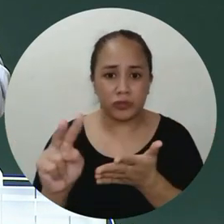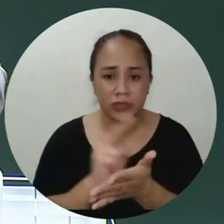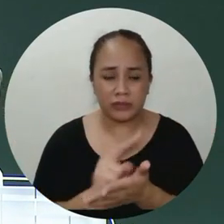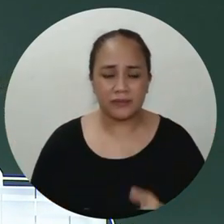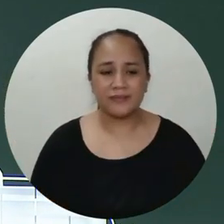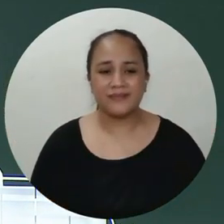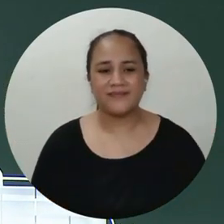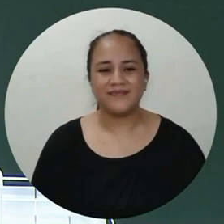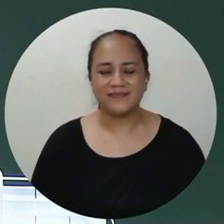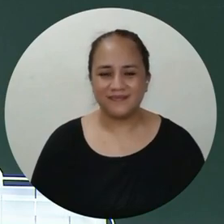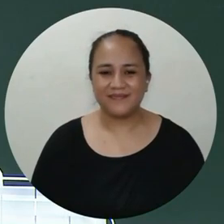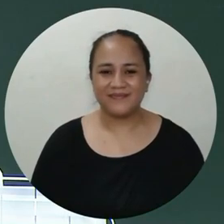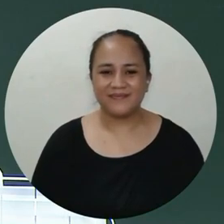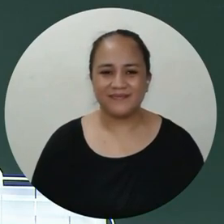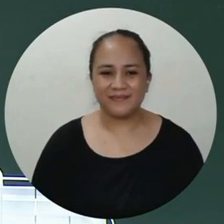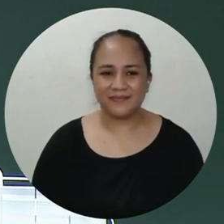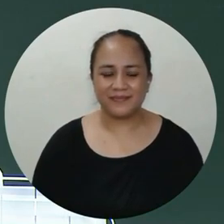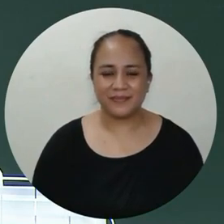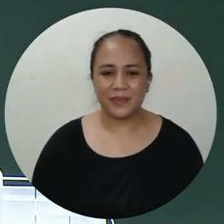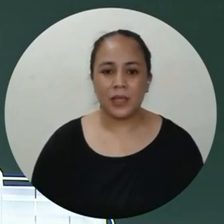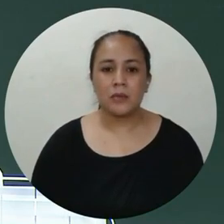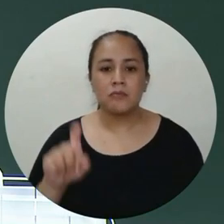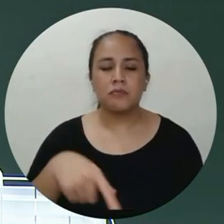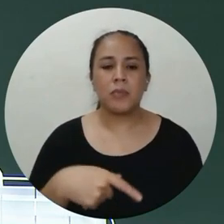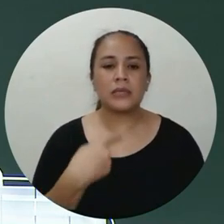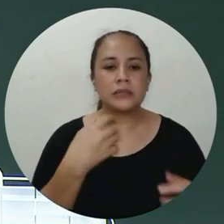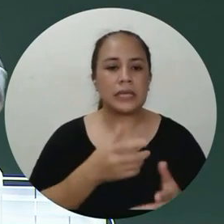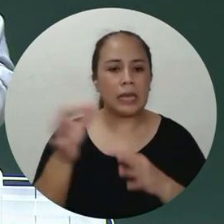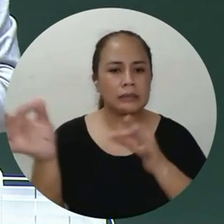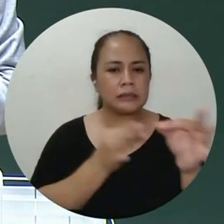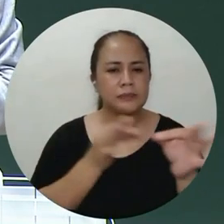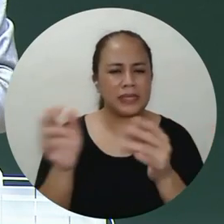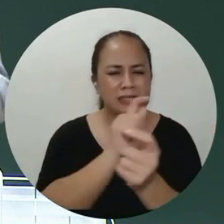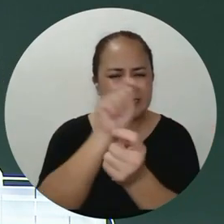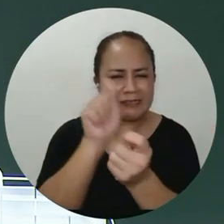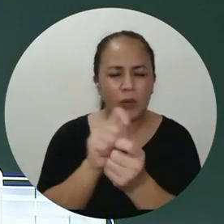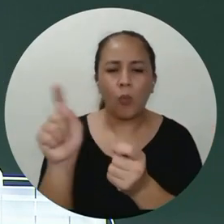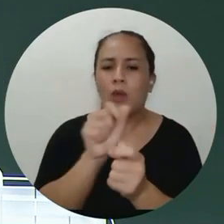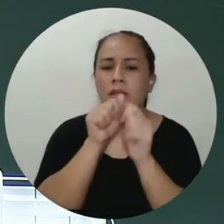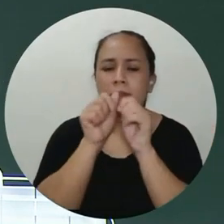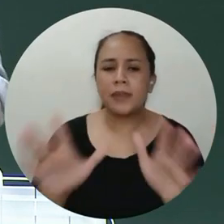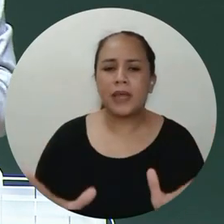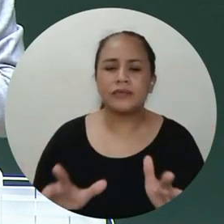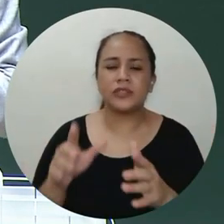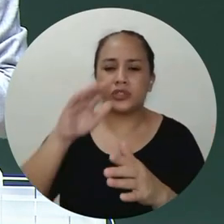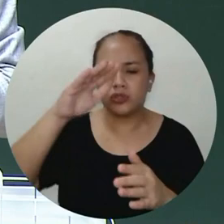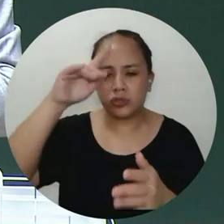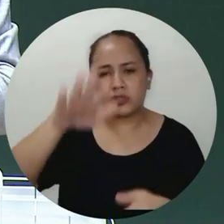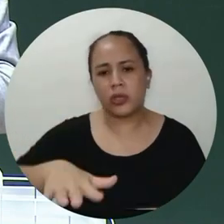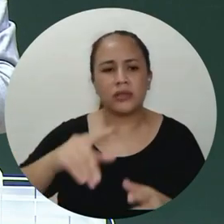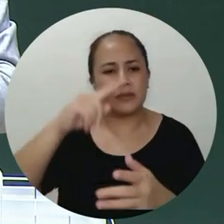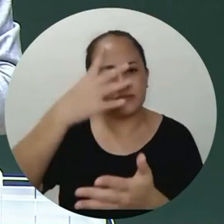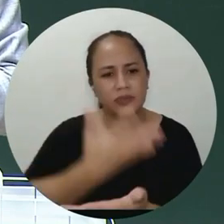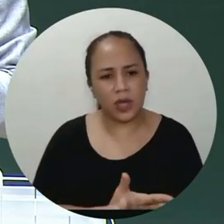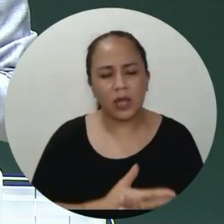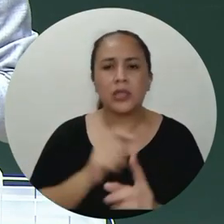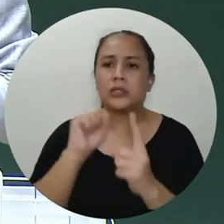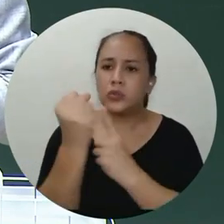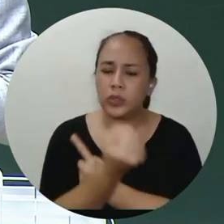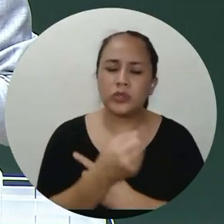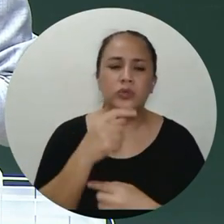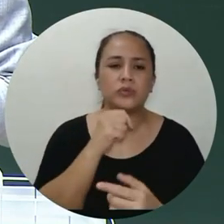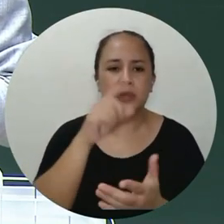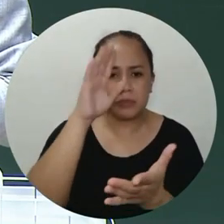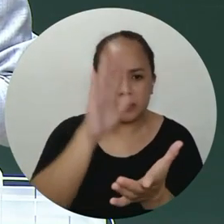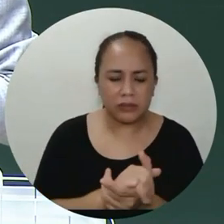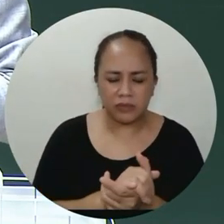상태인지 정확하게 설명해 줘야 돼요. And you must be able to explain accurately what the blessings of the child of God is and what the states of the unbelievers are. 빈 곳이란 말이